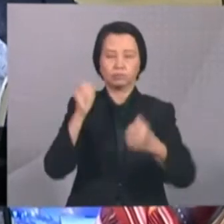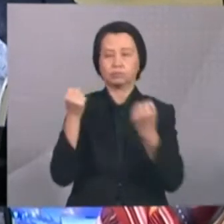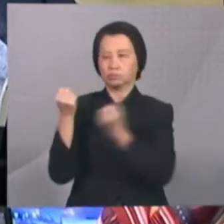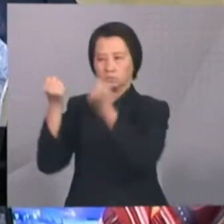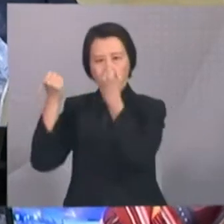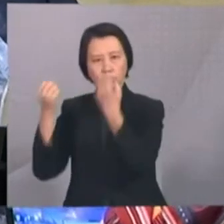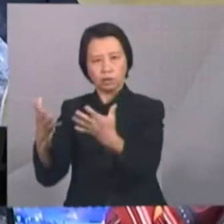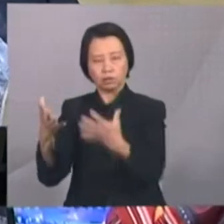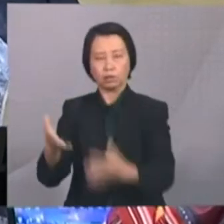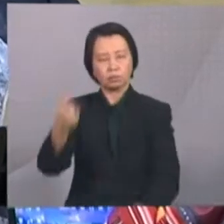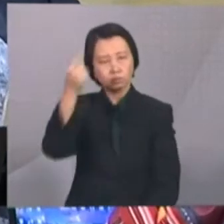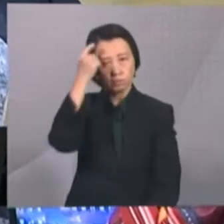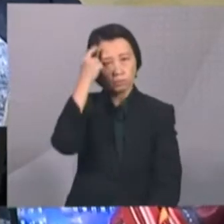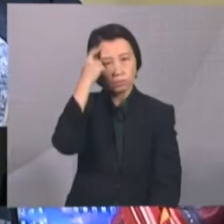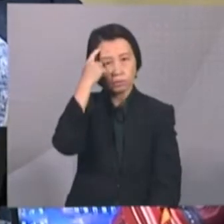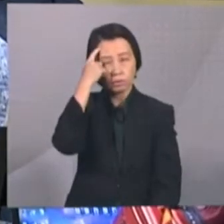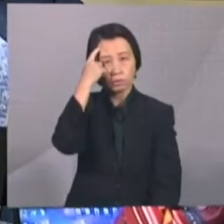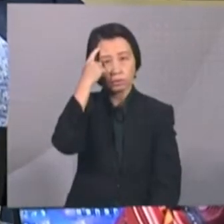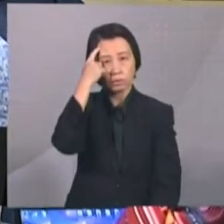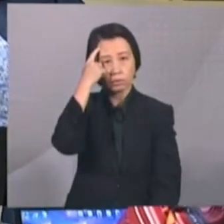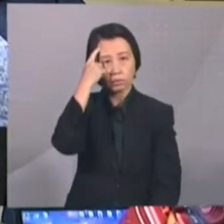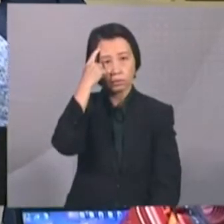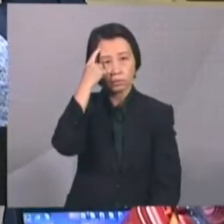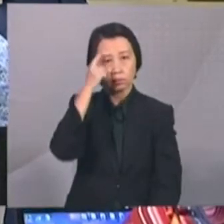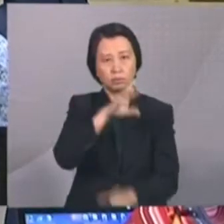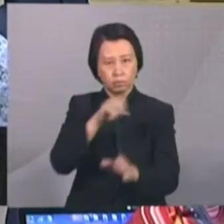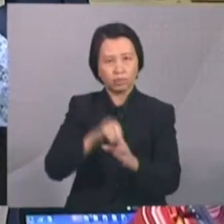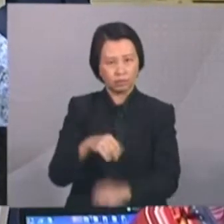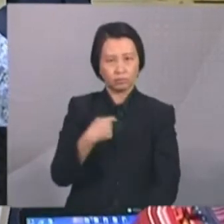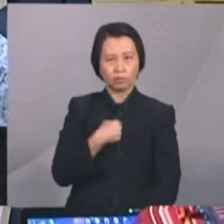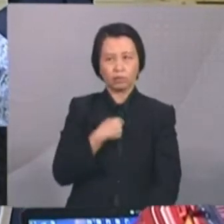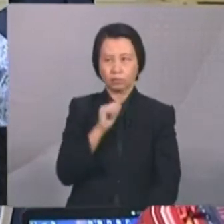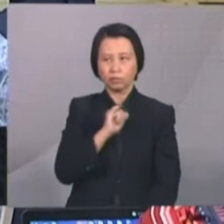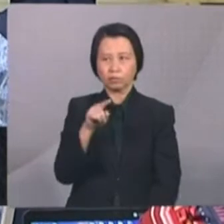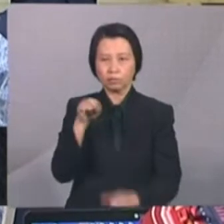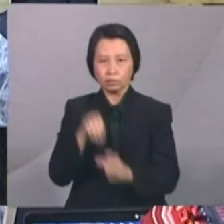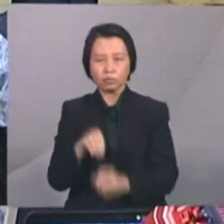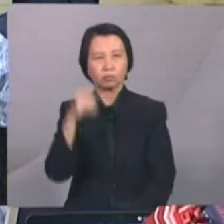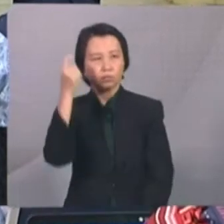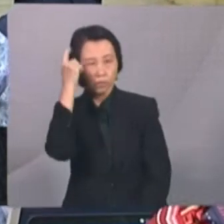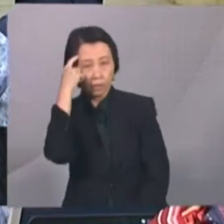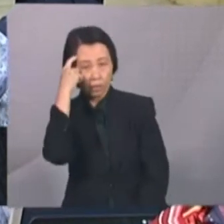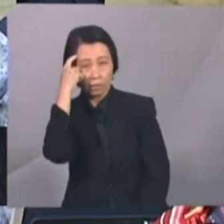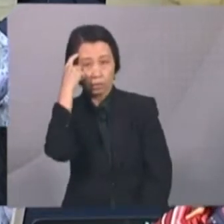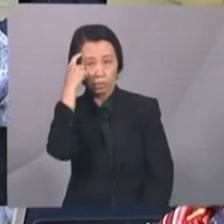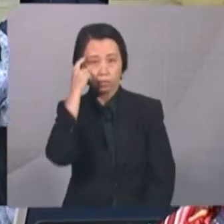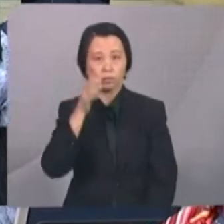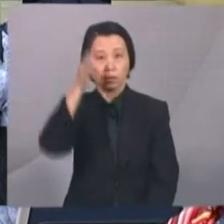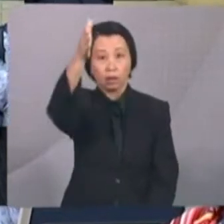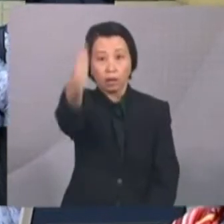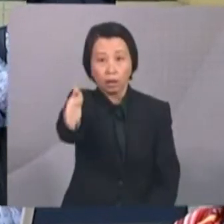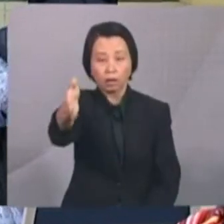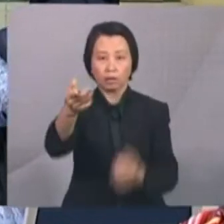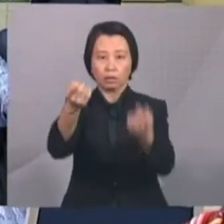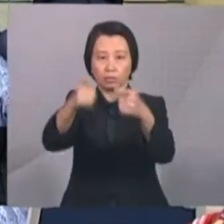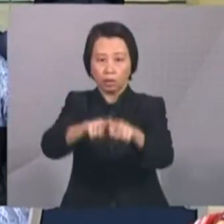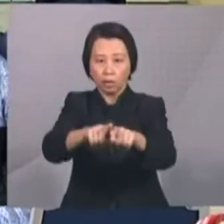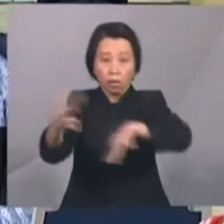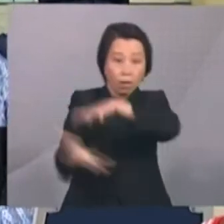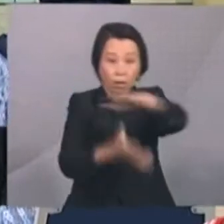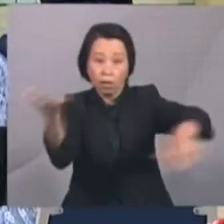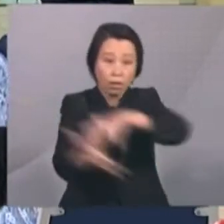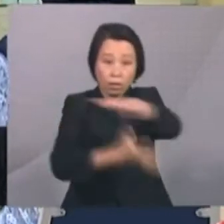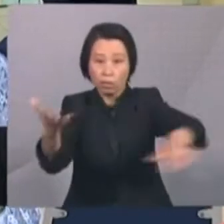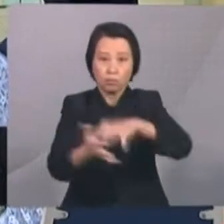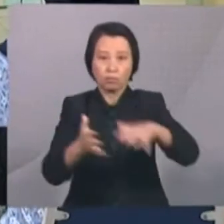menganggap Hai cuma Chuck sayur yang menganggap bahwa akan berlaku kekacauan